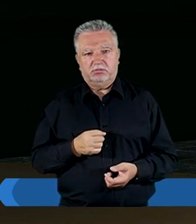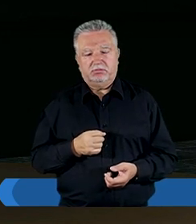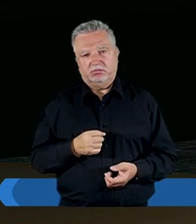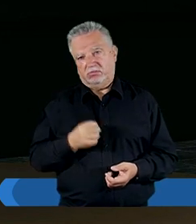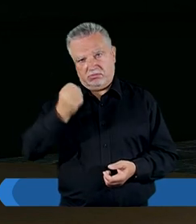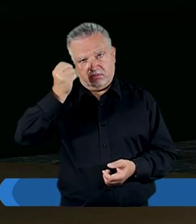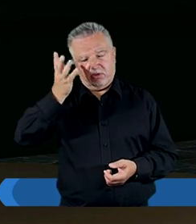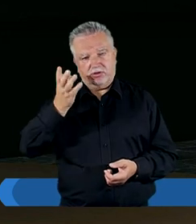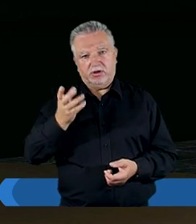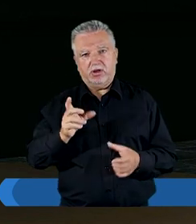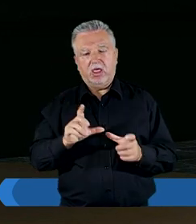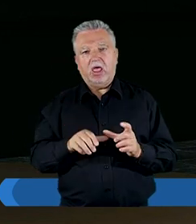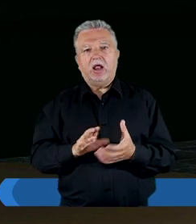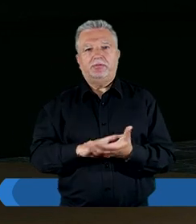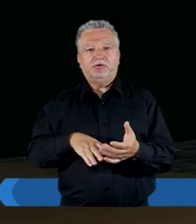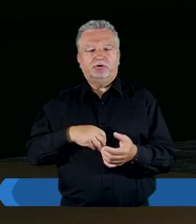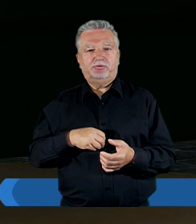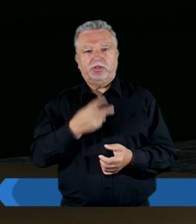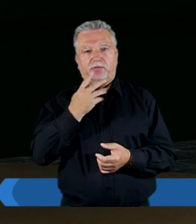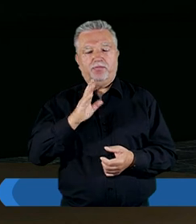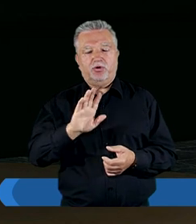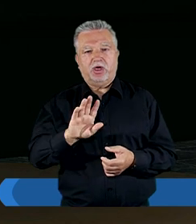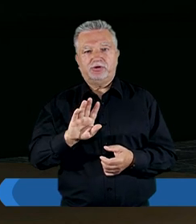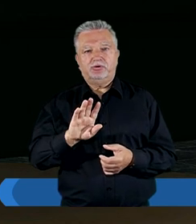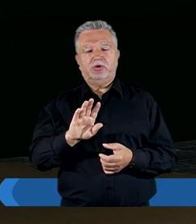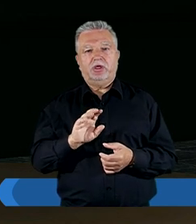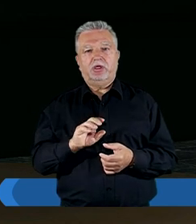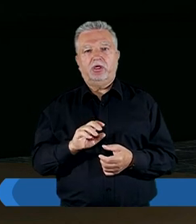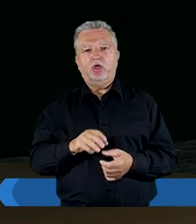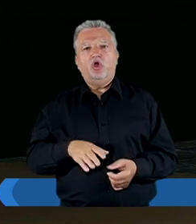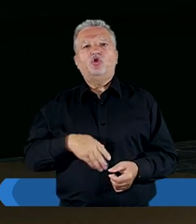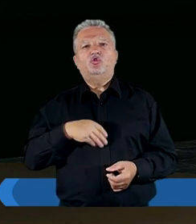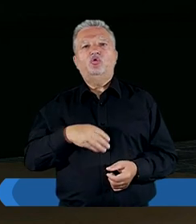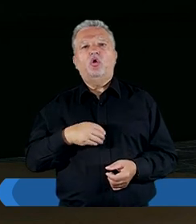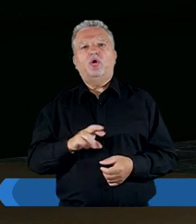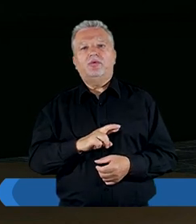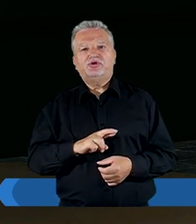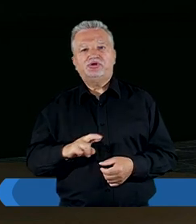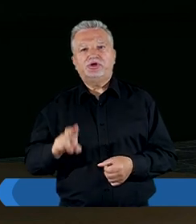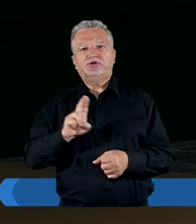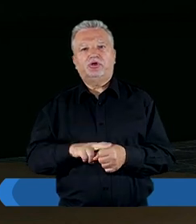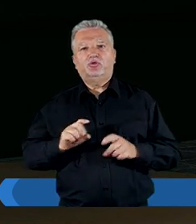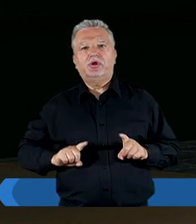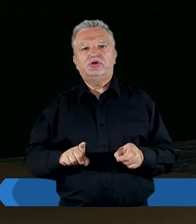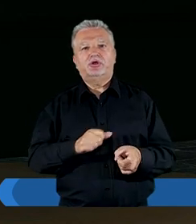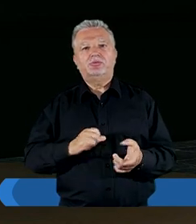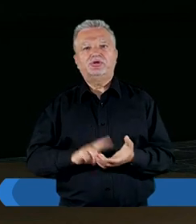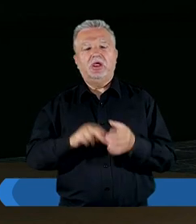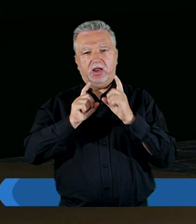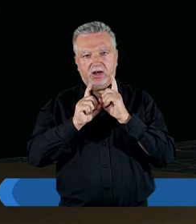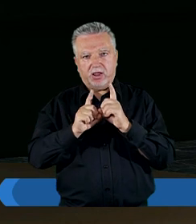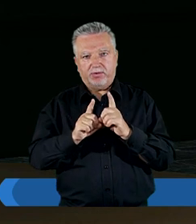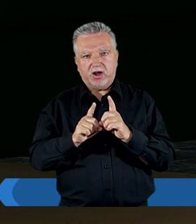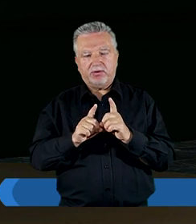odsłania nieco rzeczywistość tą duchową, rzeczy, które dzieją się naprawdę i to i jakby leży u